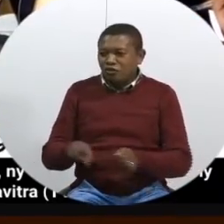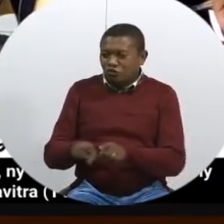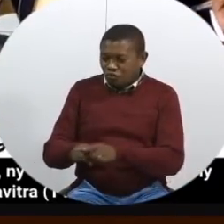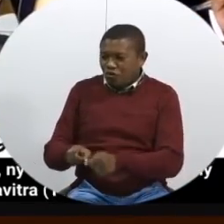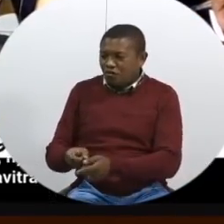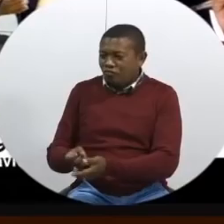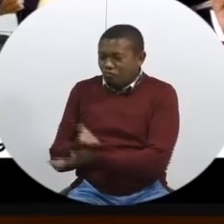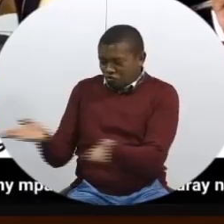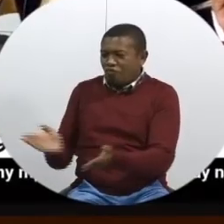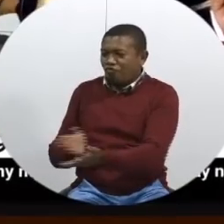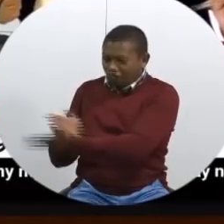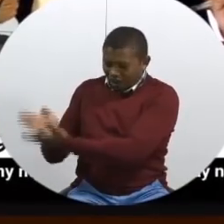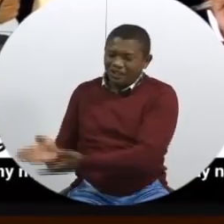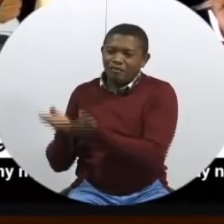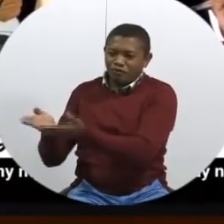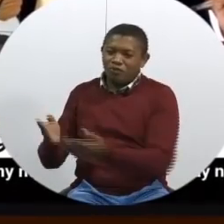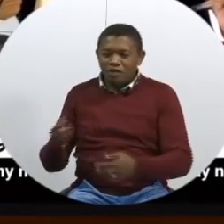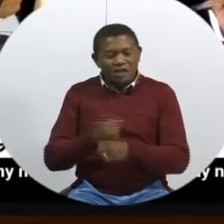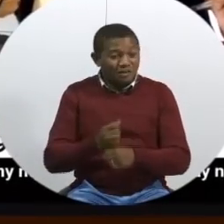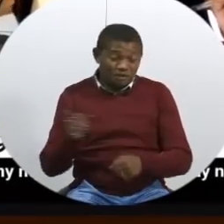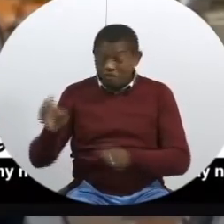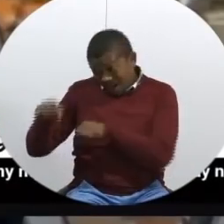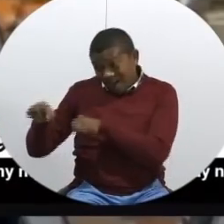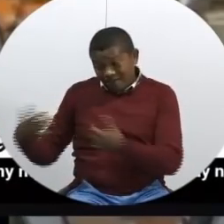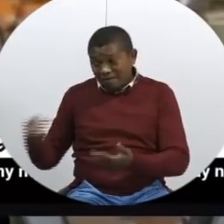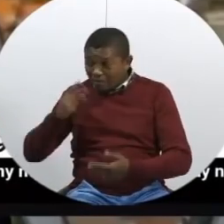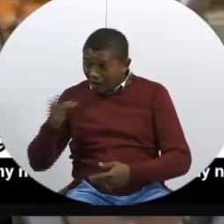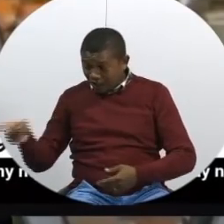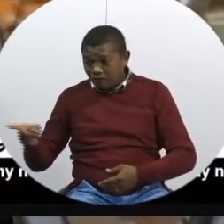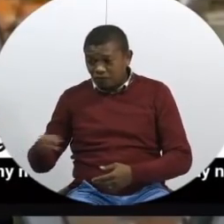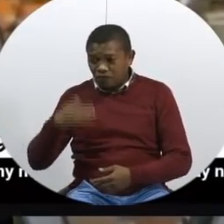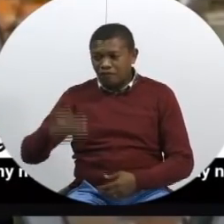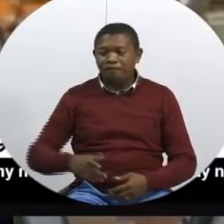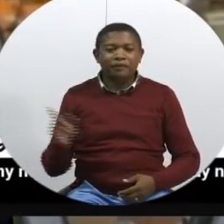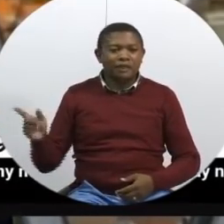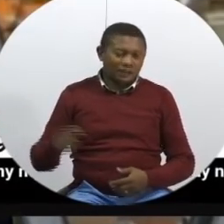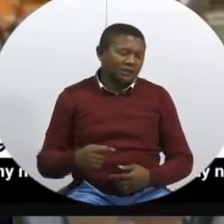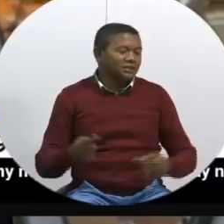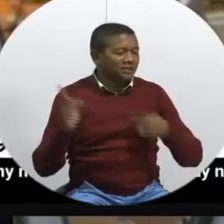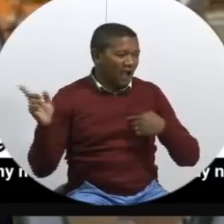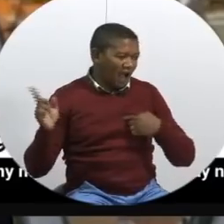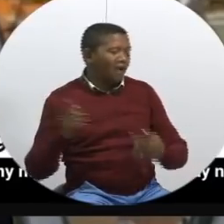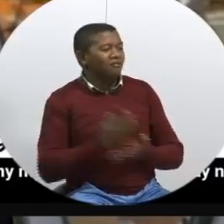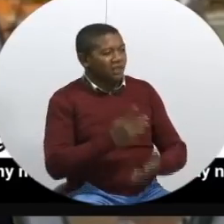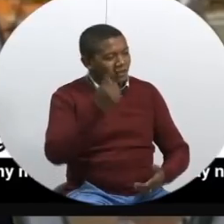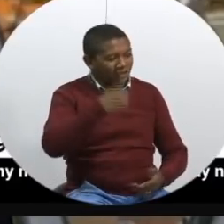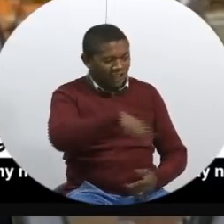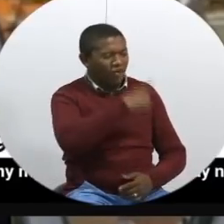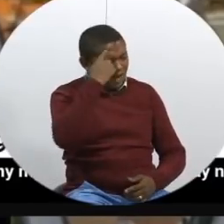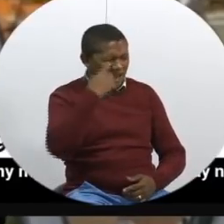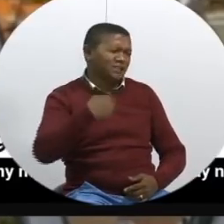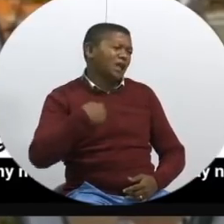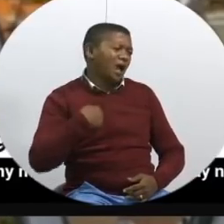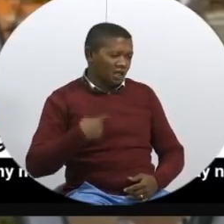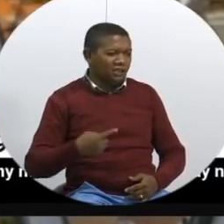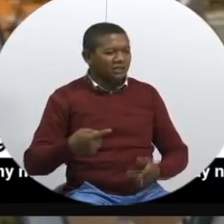fa anaiky an'izay ianao andriamatoa filoha amaly azy ireo tsirairay avy za moa efa fantatra koa hatramin'izay ngambany fa ny